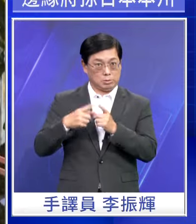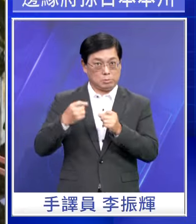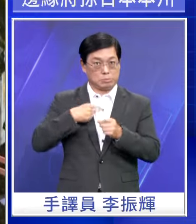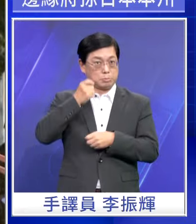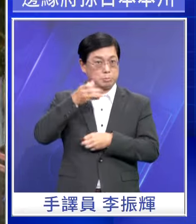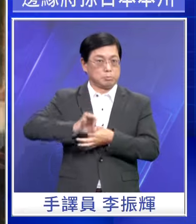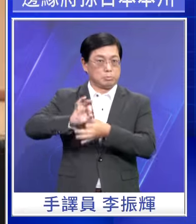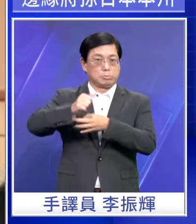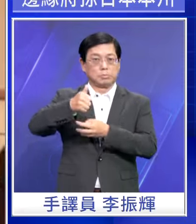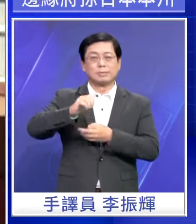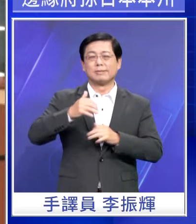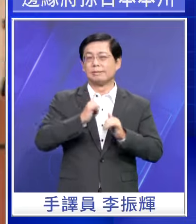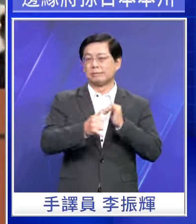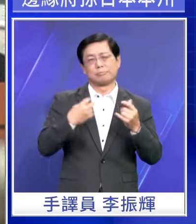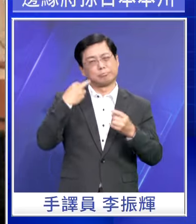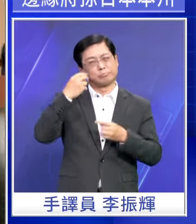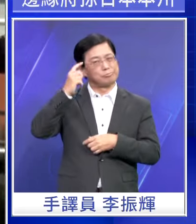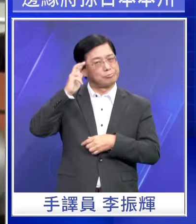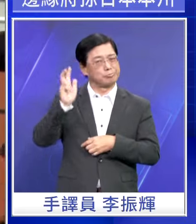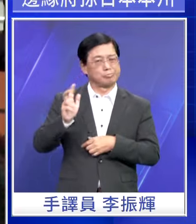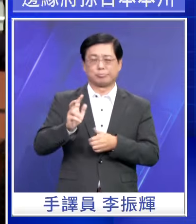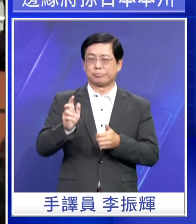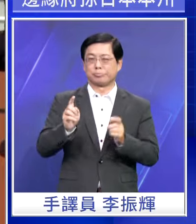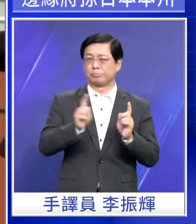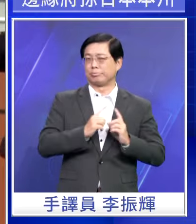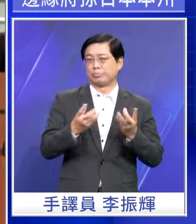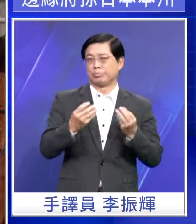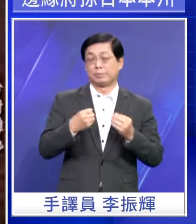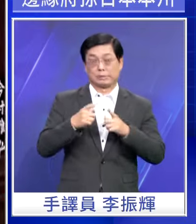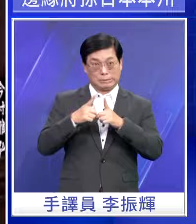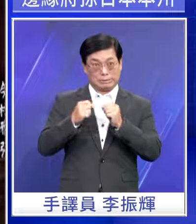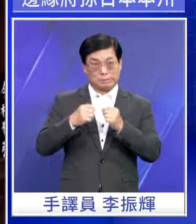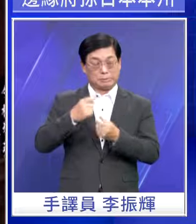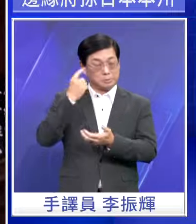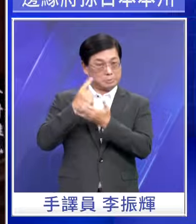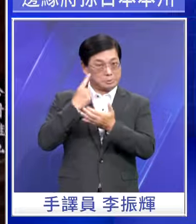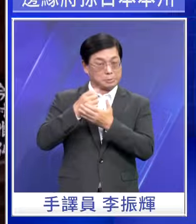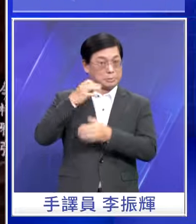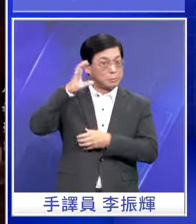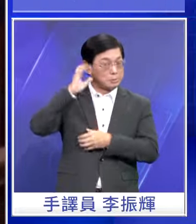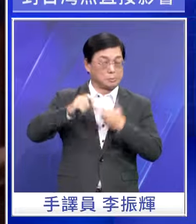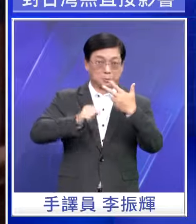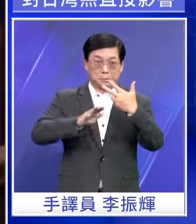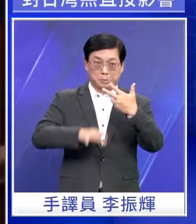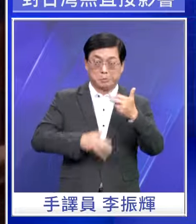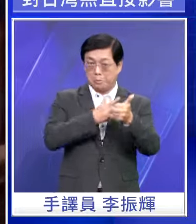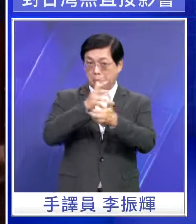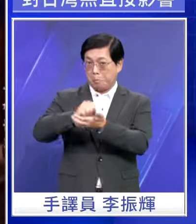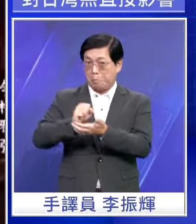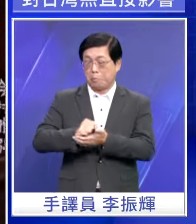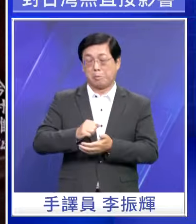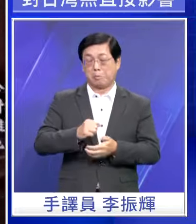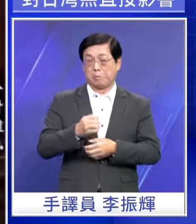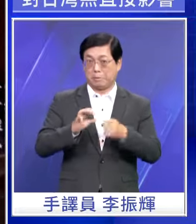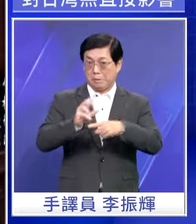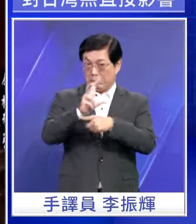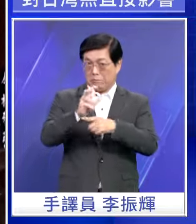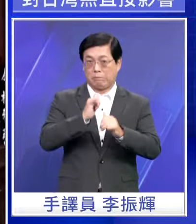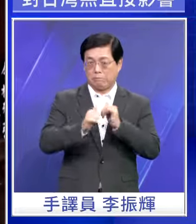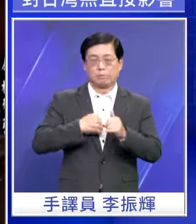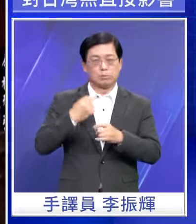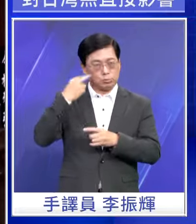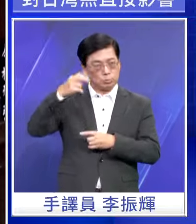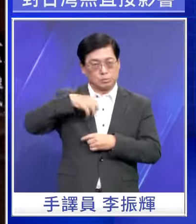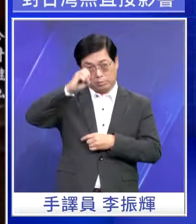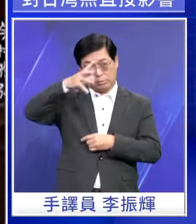资。但日本民众似乎没有被打动。根据日本每日新闻7月底民调显示，70%受访者赞成自民党党